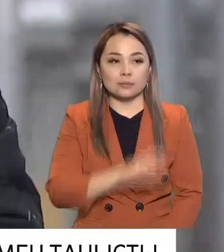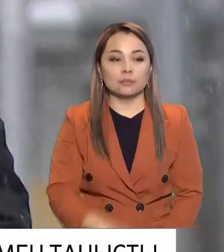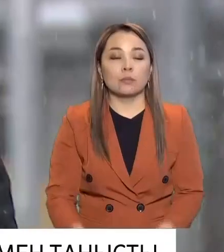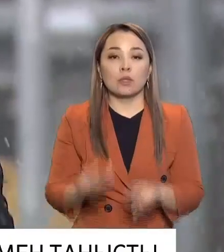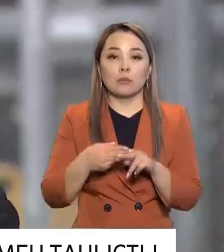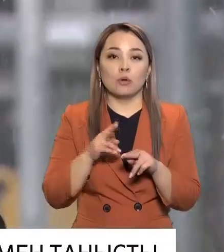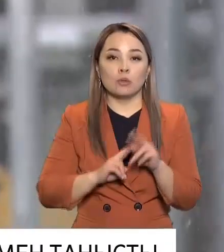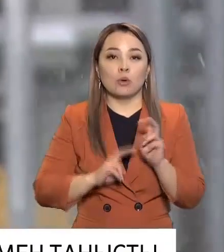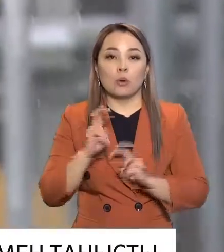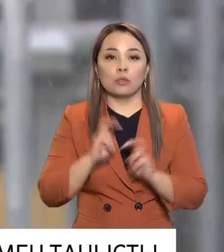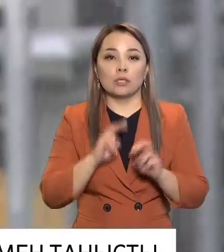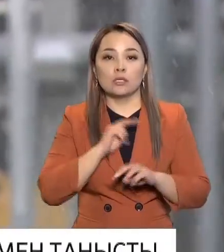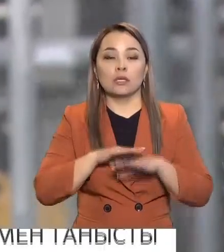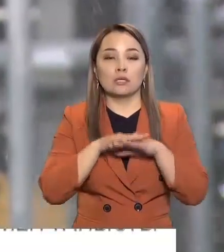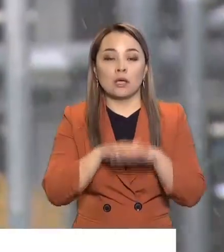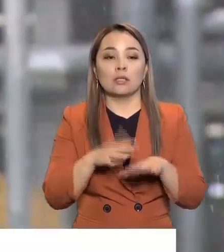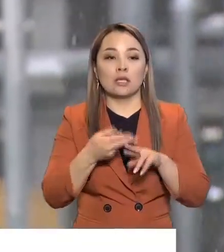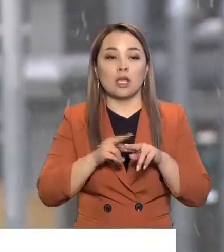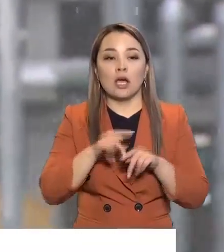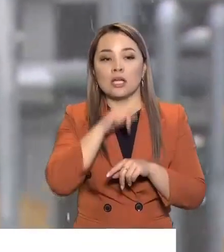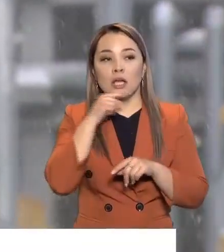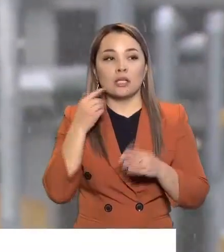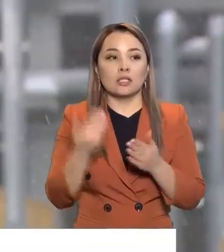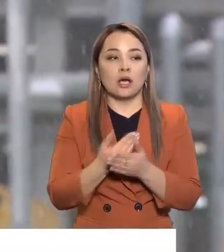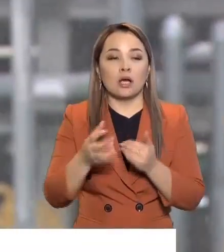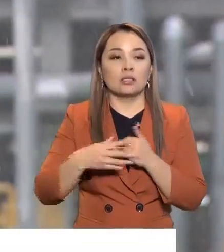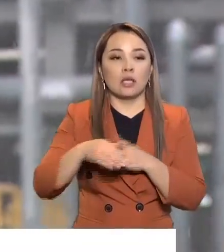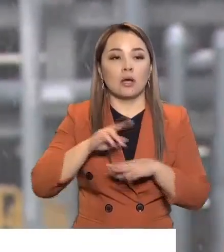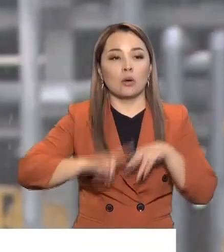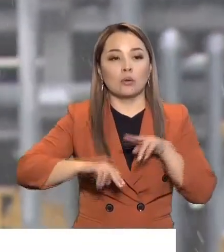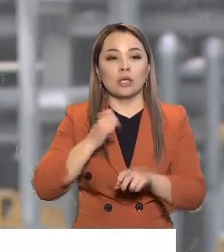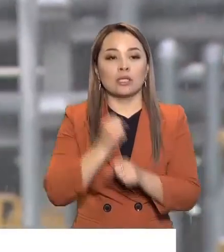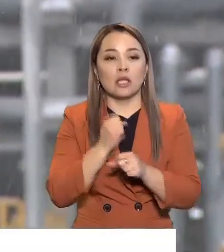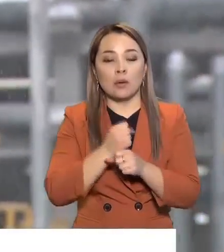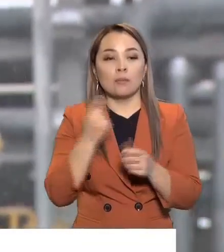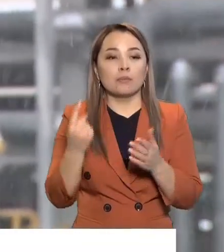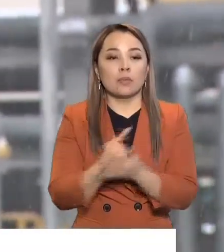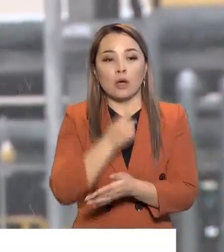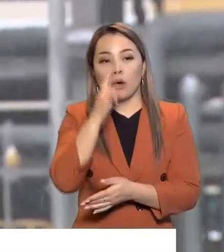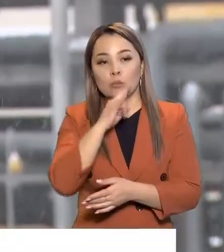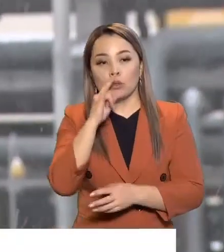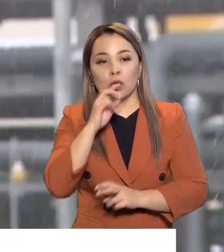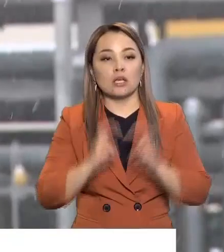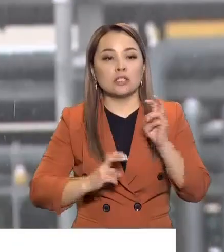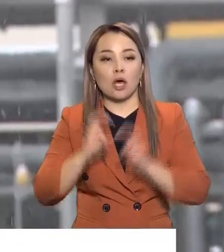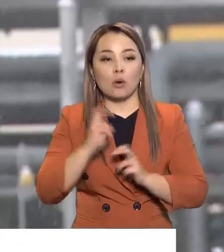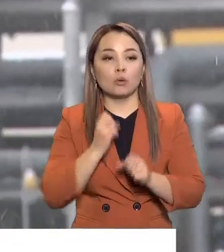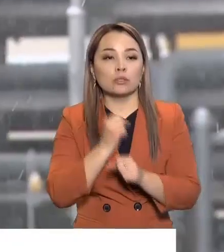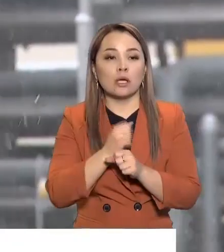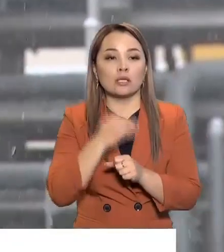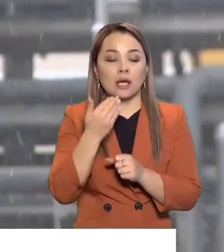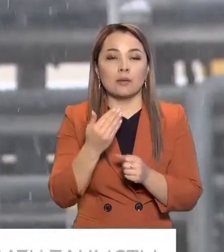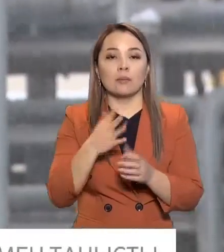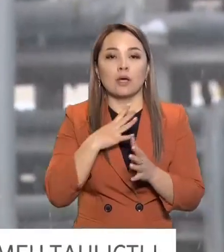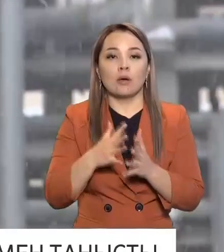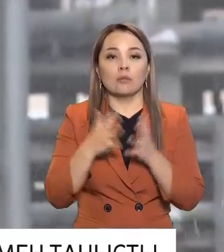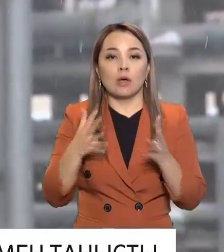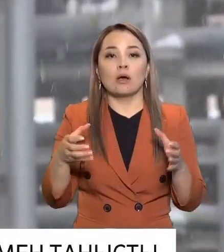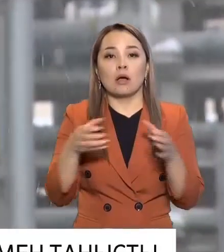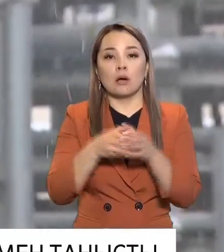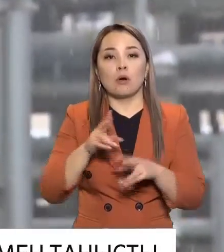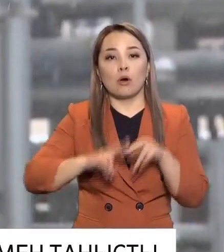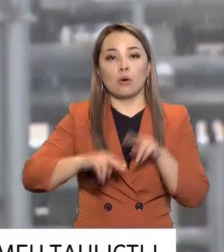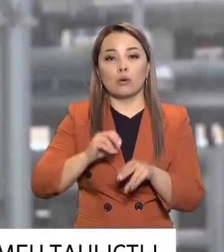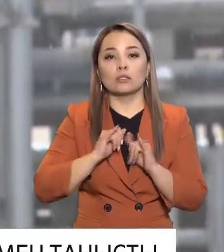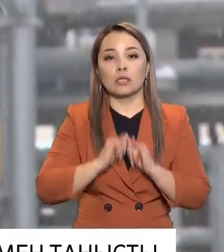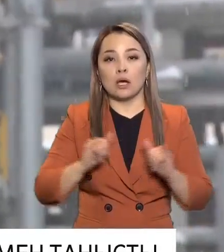өндіріс кеңес одағы ыдырағаннан кейін Ресей аумағындағы жаңадан соғылған бірінші мұнай өңдеу зауыты. Әлемдік алып Shell компаниясының өзі